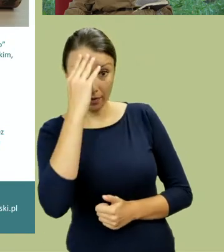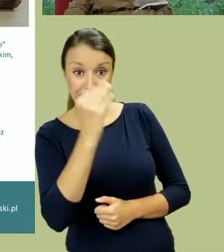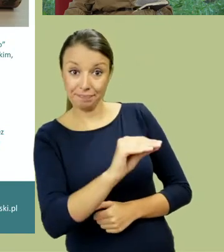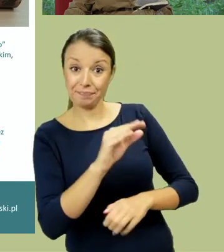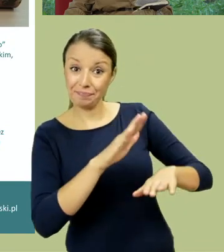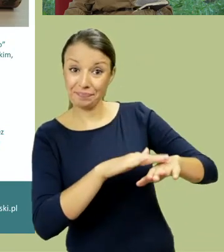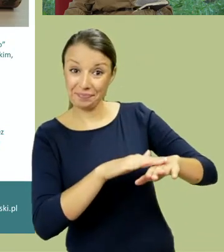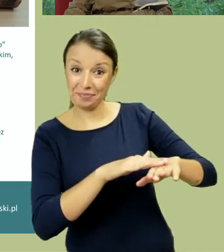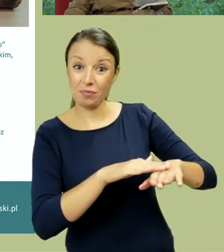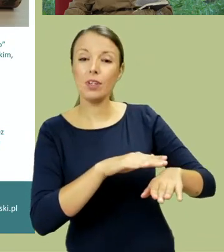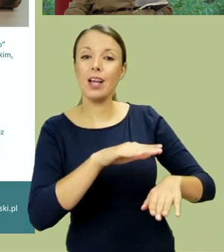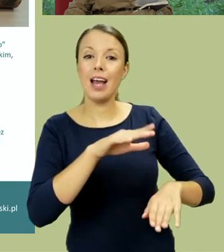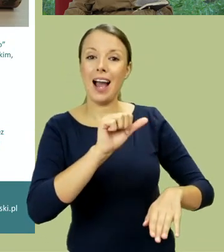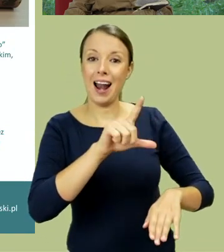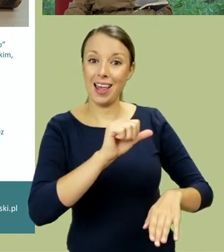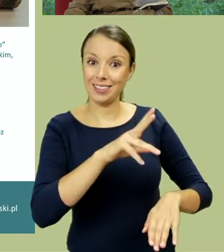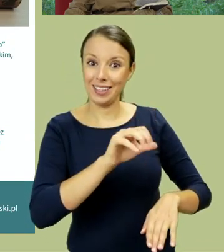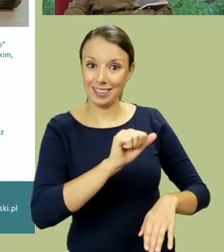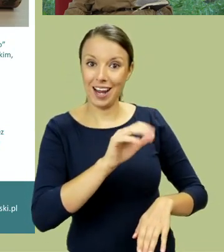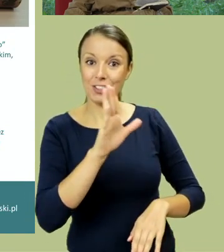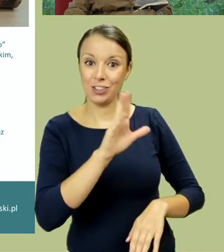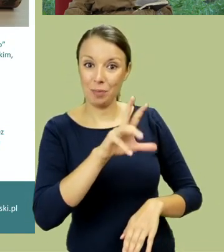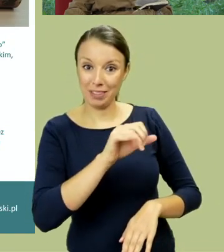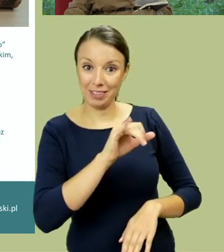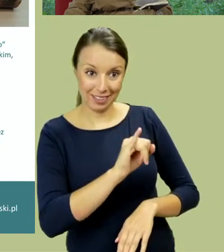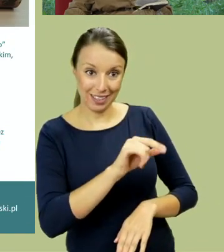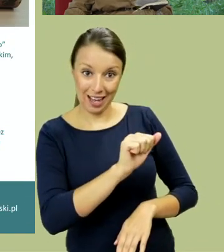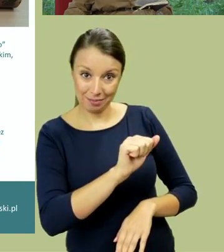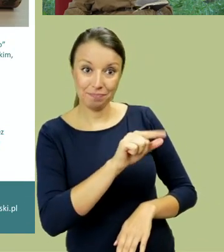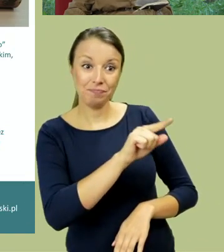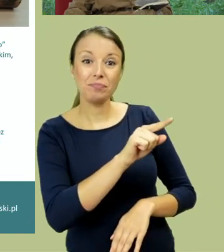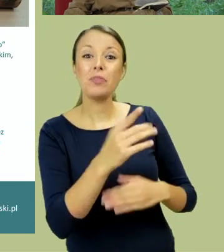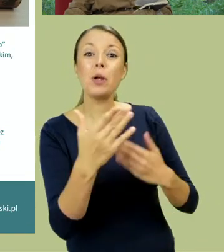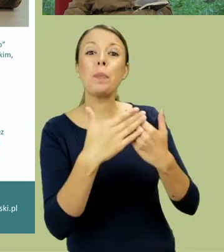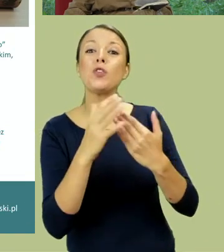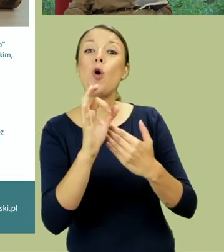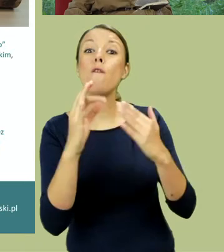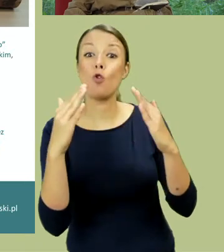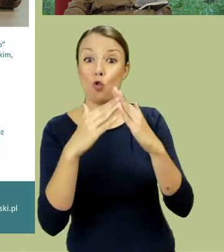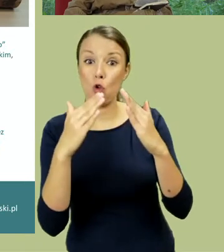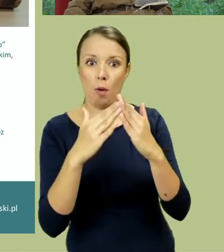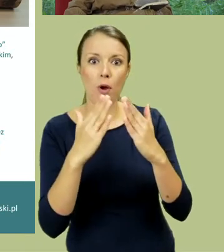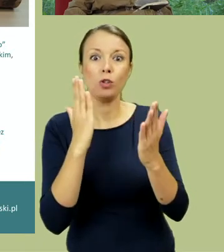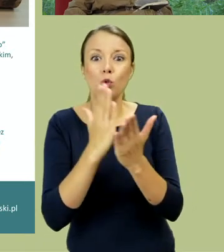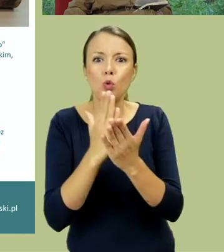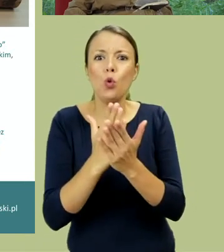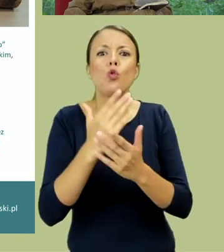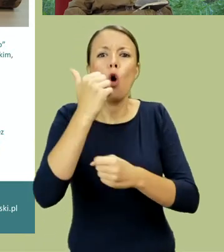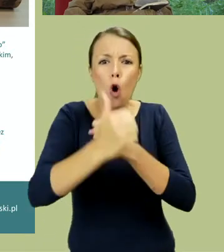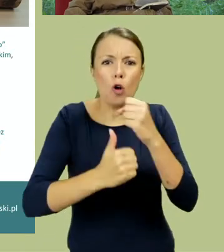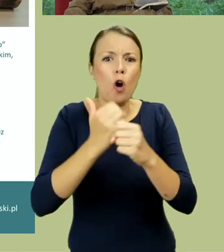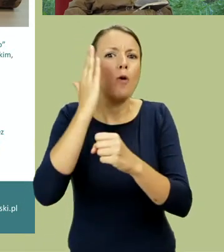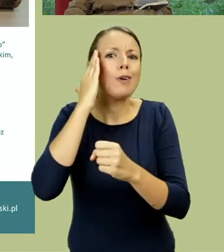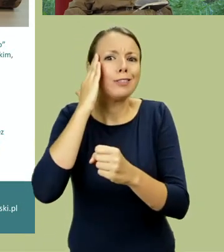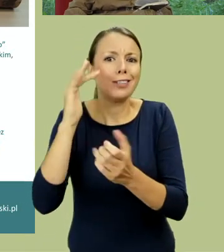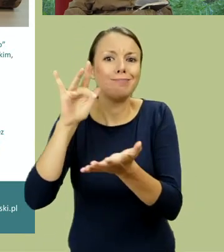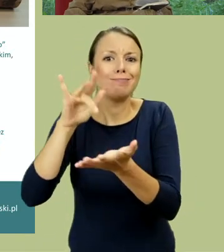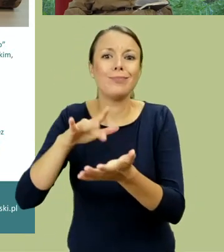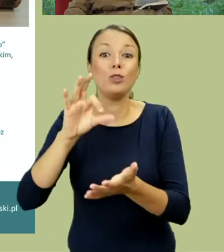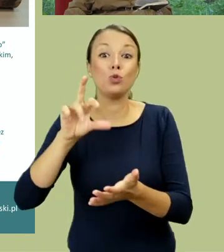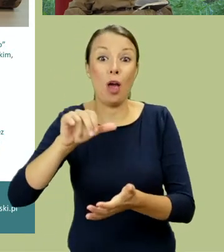tym, że w sąsiedztwie ich domu, a mieszkali od roku właśnie w Sulejówku, jest na